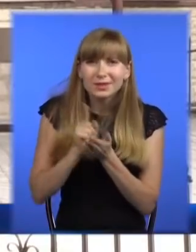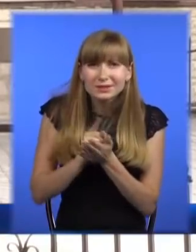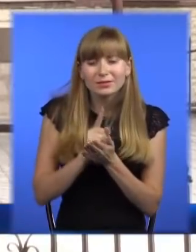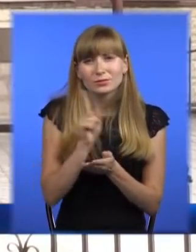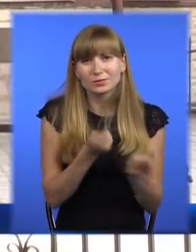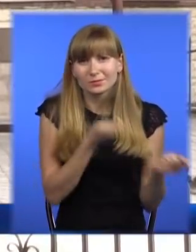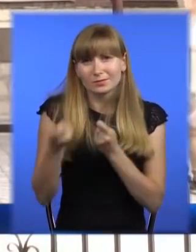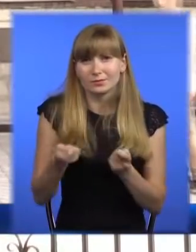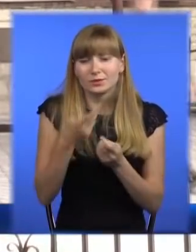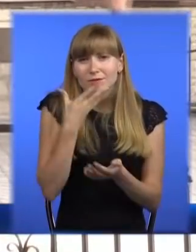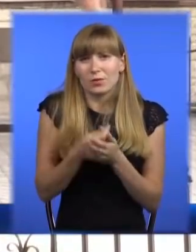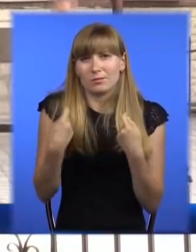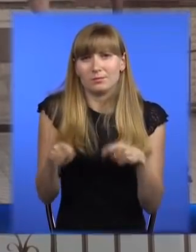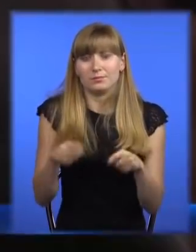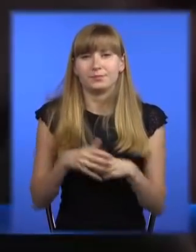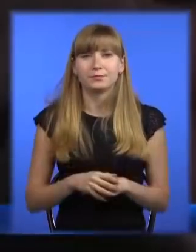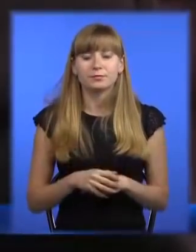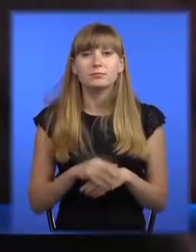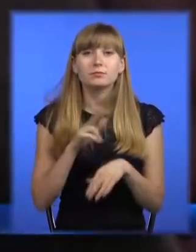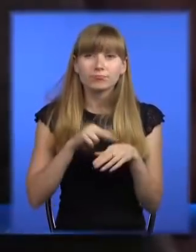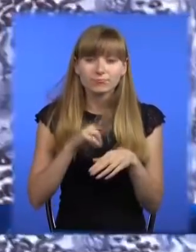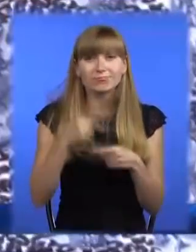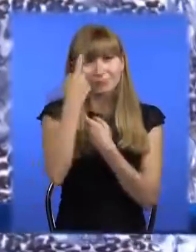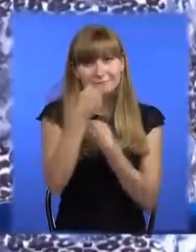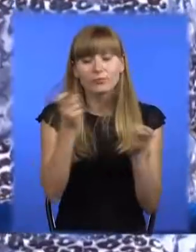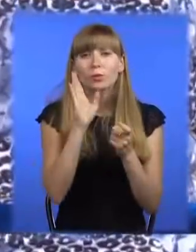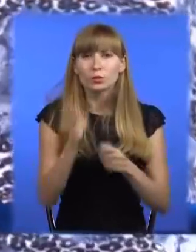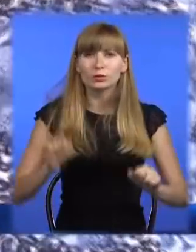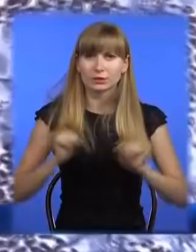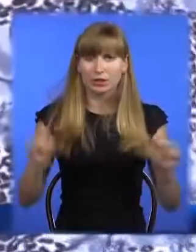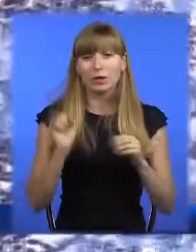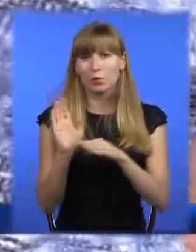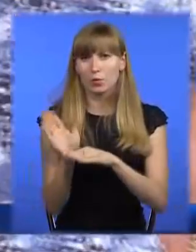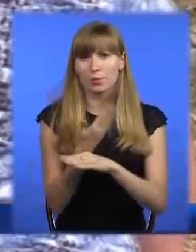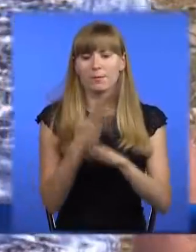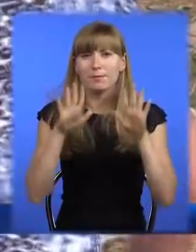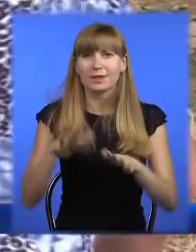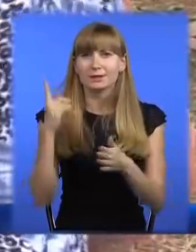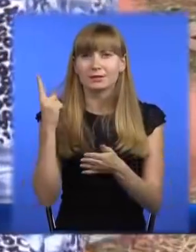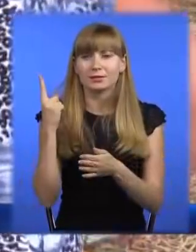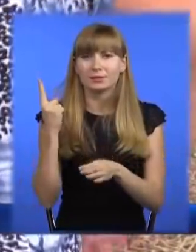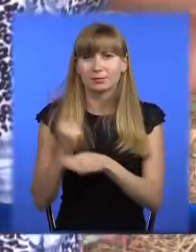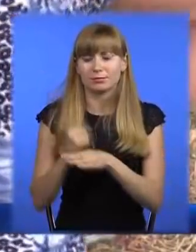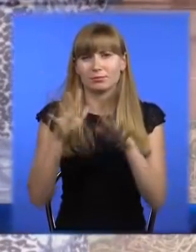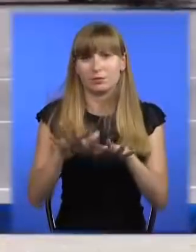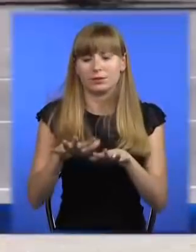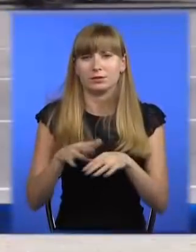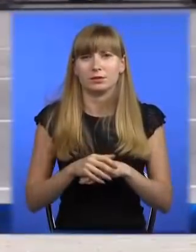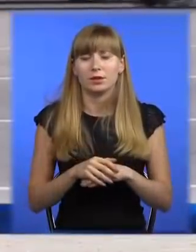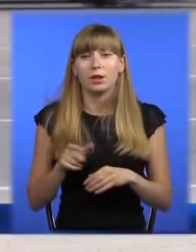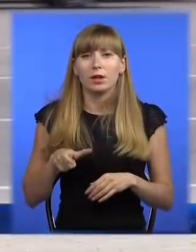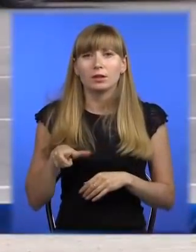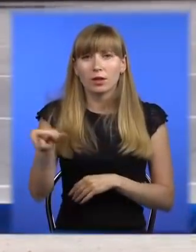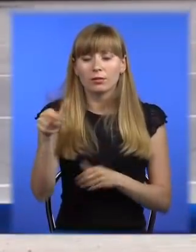люди, пенсіонери виносять свою городину. Правоохоронці запевняють, будуть робити все можливе, аби прибрати стихійну торгівлю з однієї з